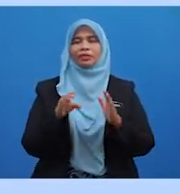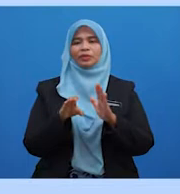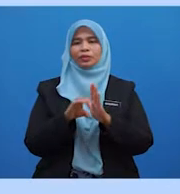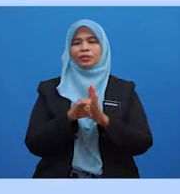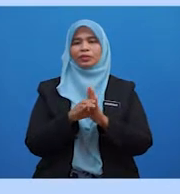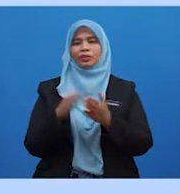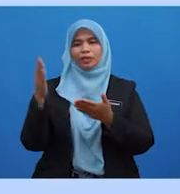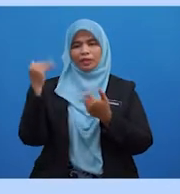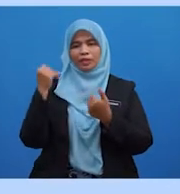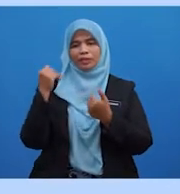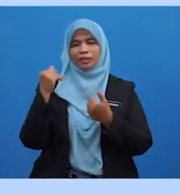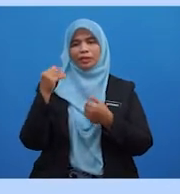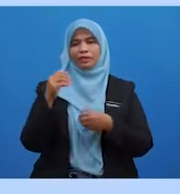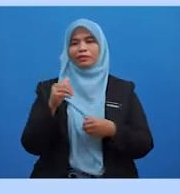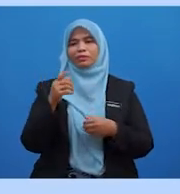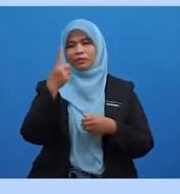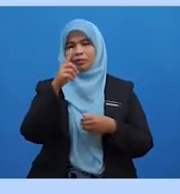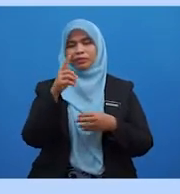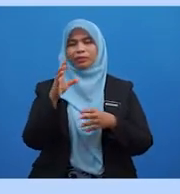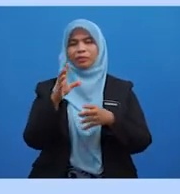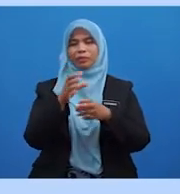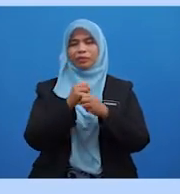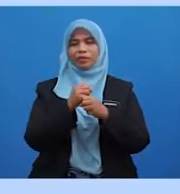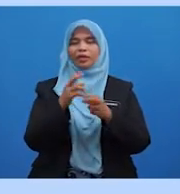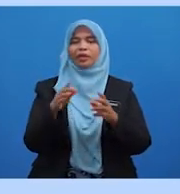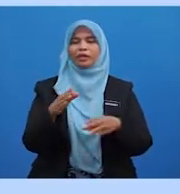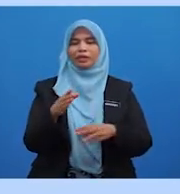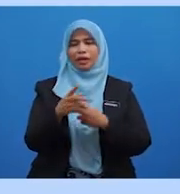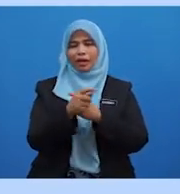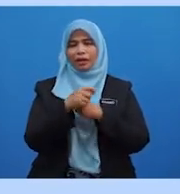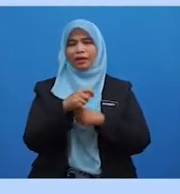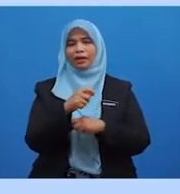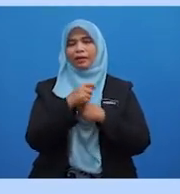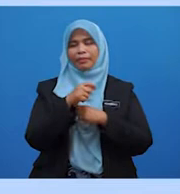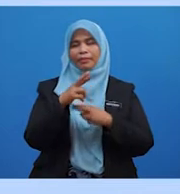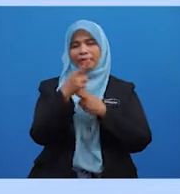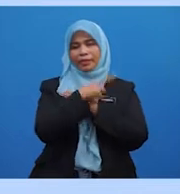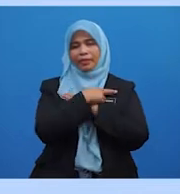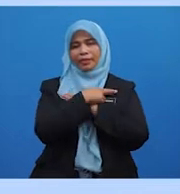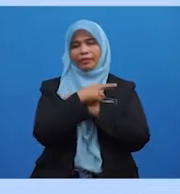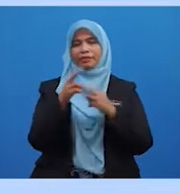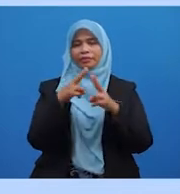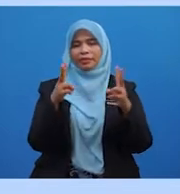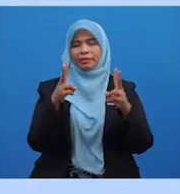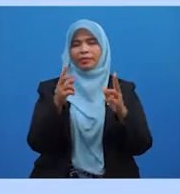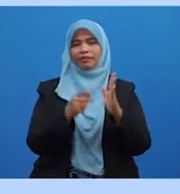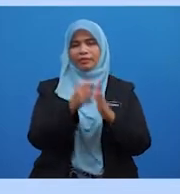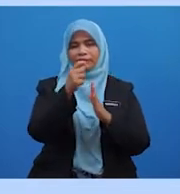maka harapan atlet untuk memperolehi tahap relaksasi seperti yang diharapkan adalah sangat tinggi.